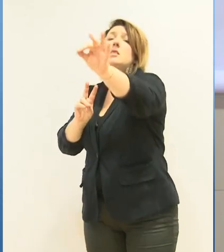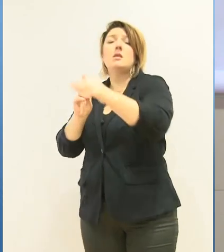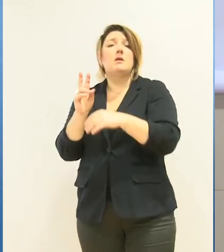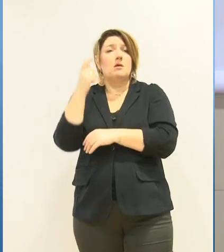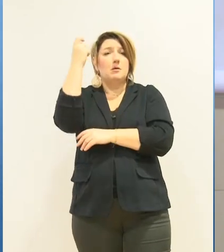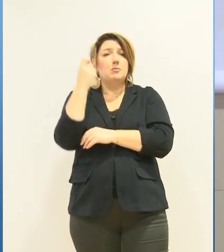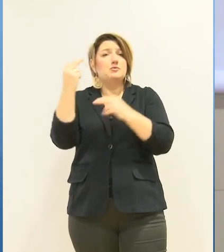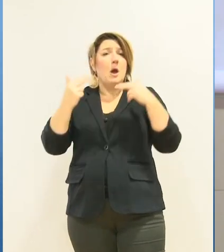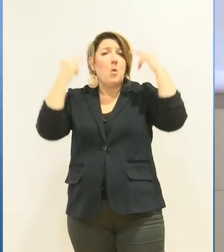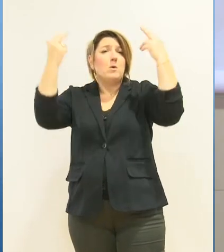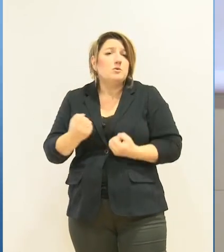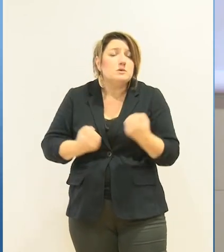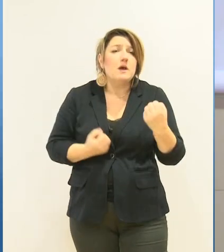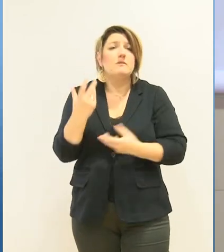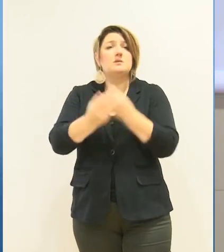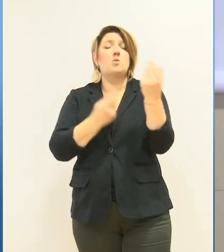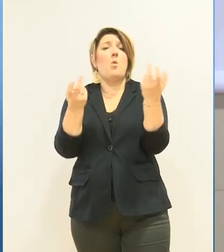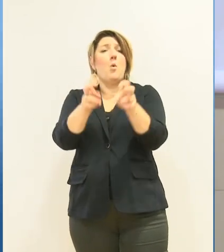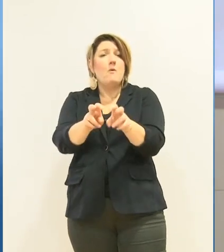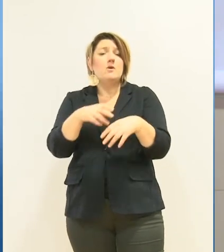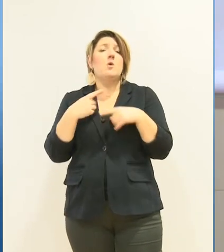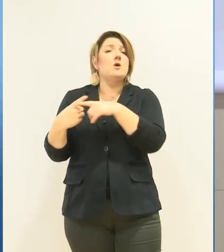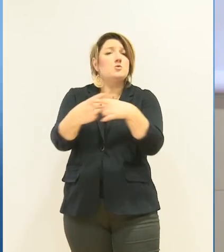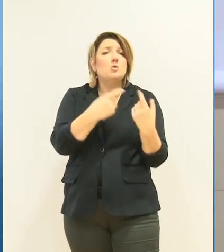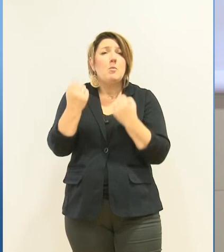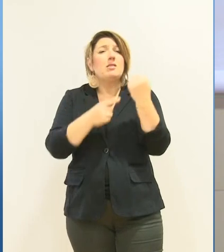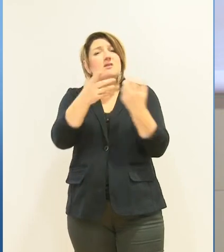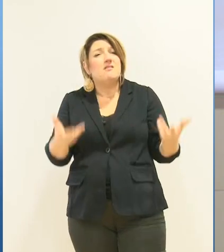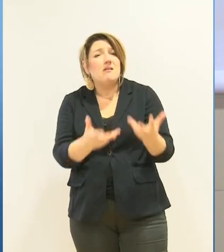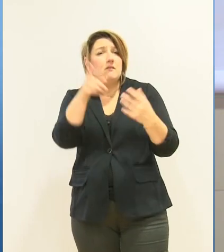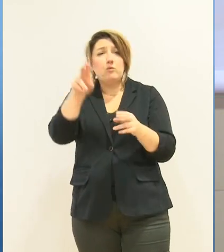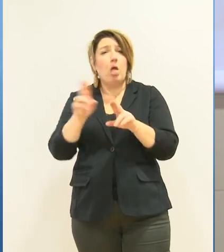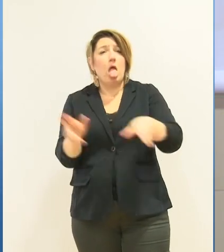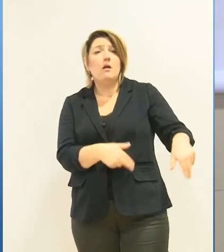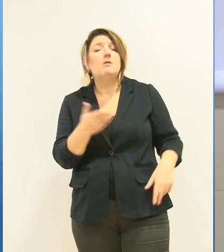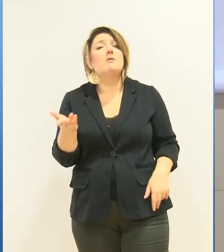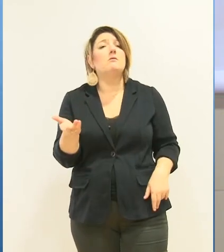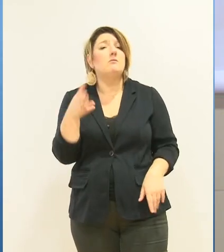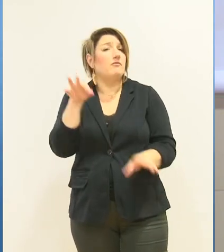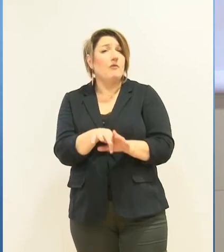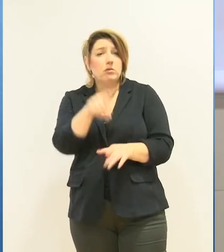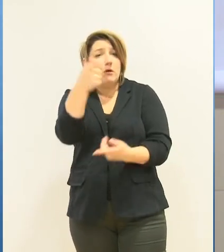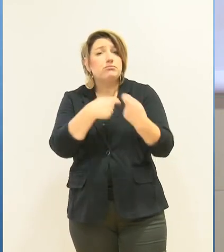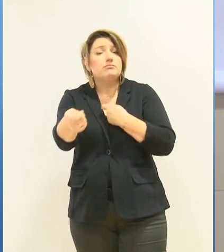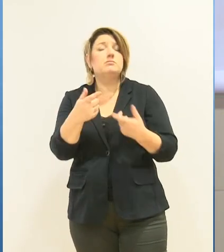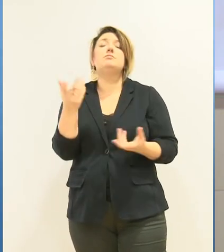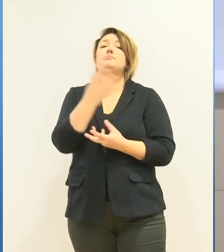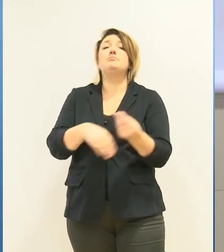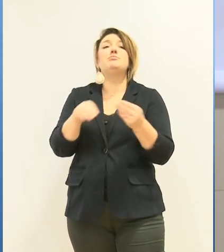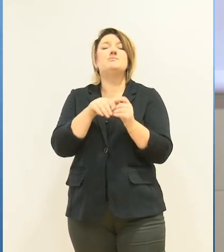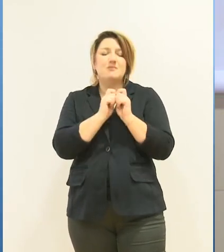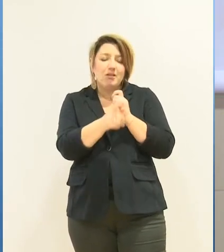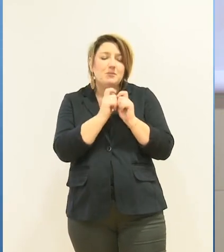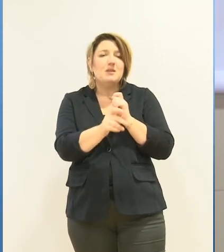comme les incitation au covoiturage l'autopartage vous êtes aussi le seul groupe à ne pas avoir voté l'indemnité kilométrique